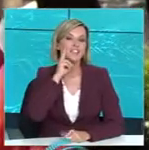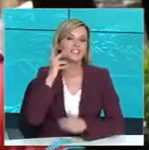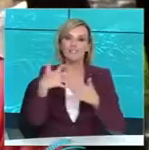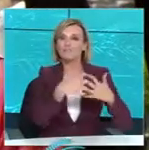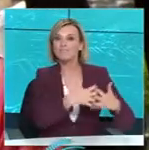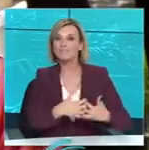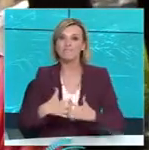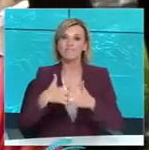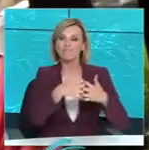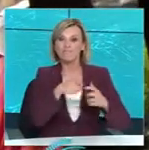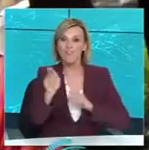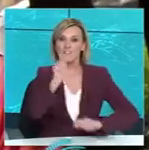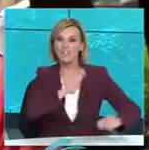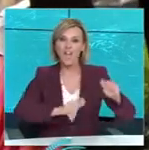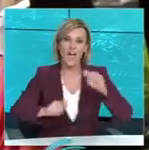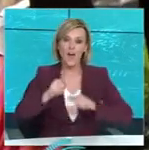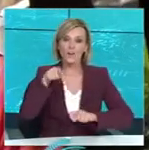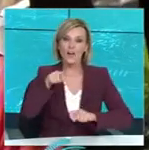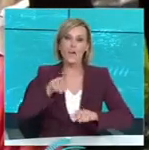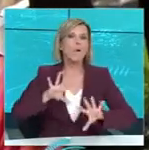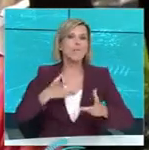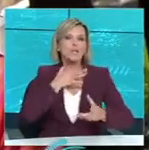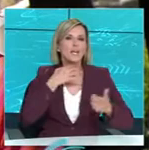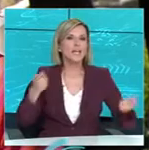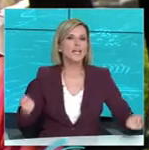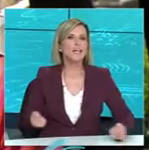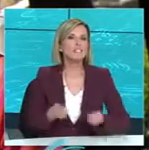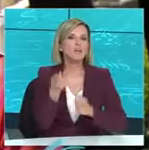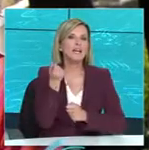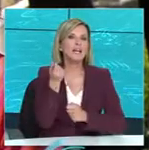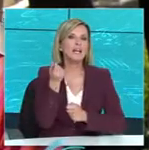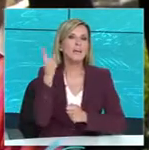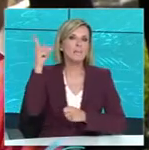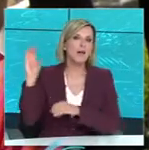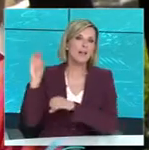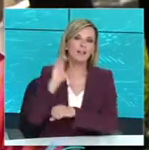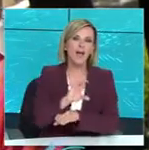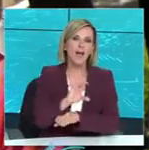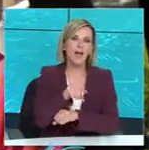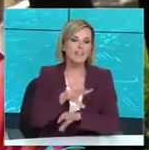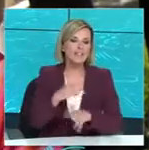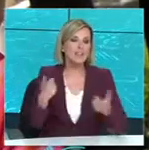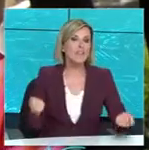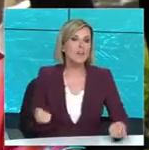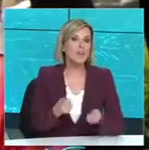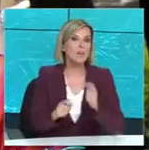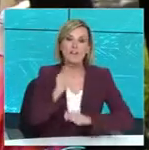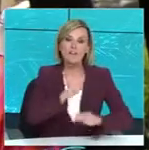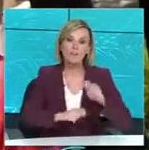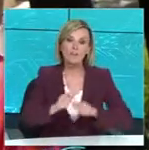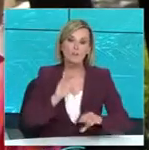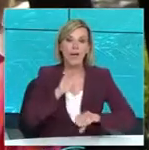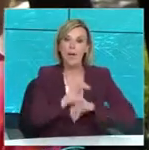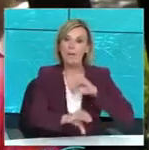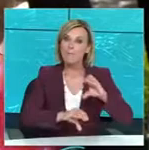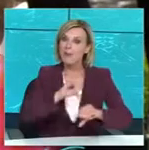Υπουργός θα μας μιλήσει για το πώς θα χρησιμοποιήσουμε τα χρήματα από το Εθνικό Σχέδιο Ανθεκτικότητας και Ανάκαμψης για να